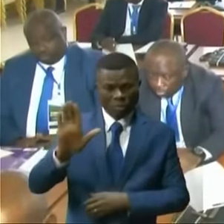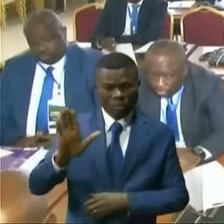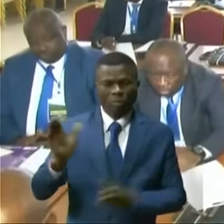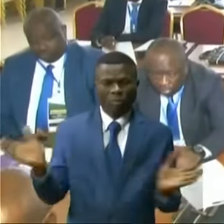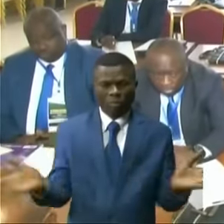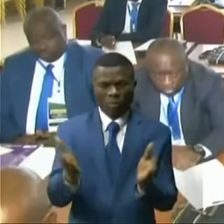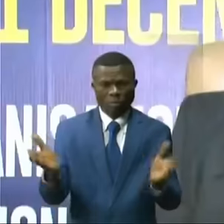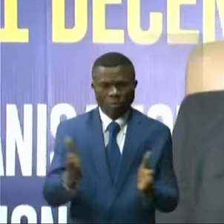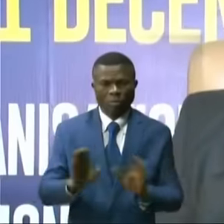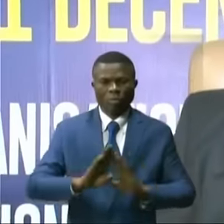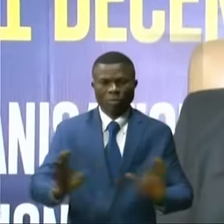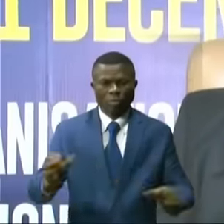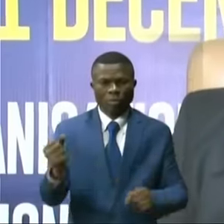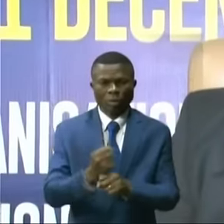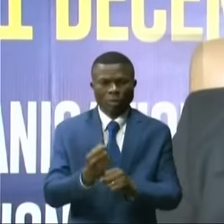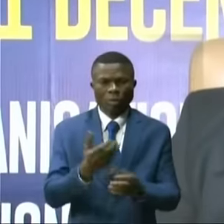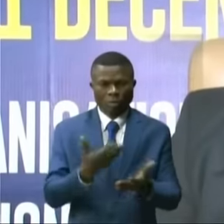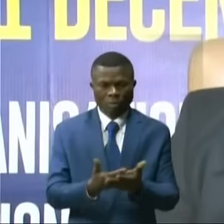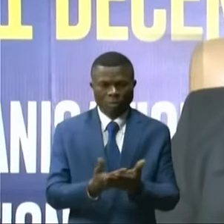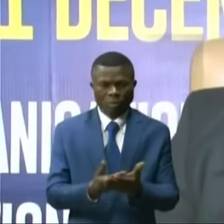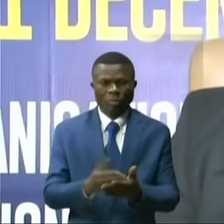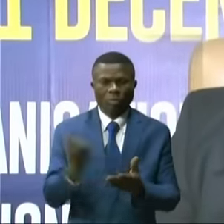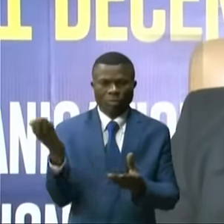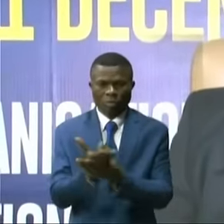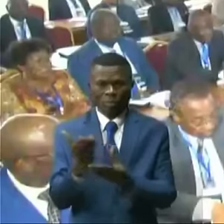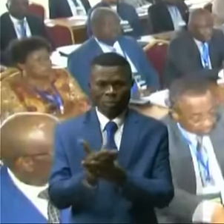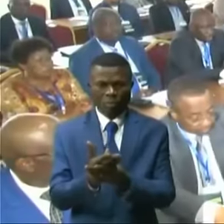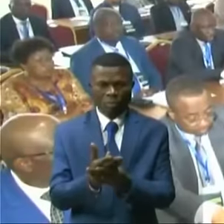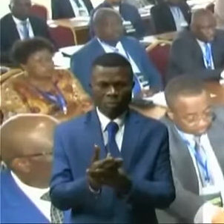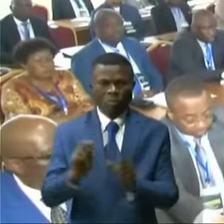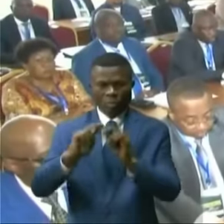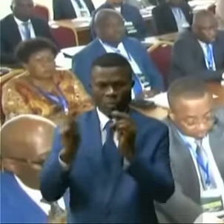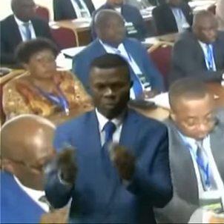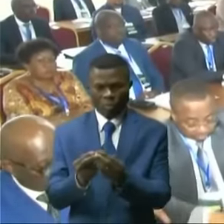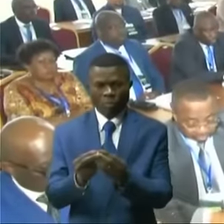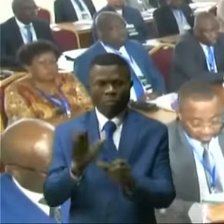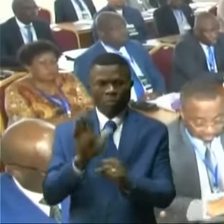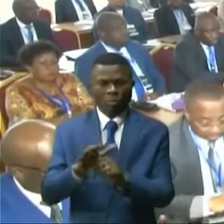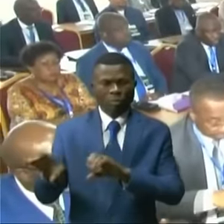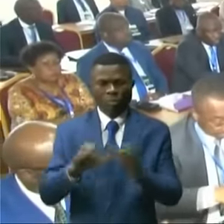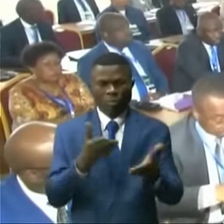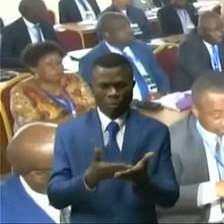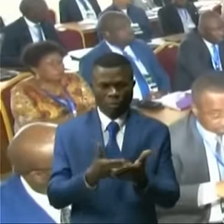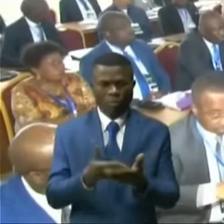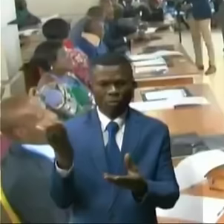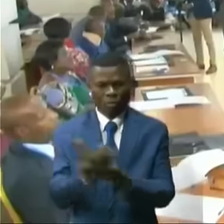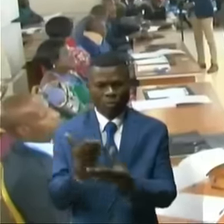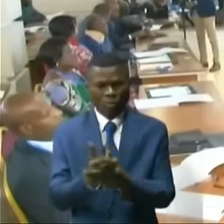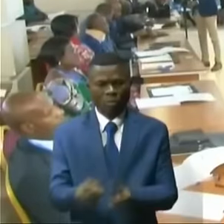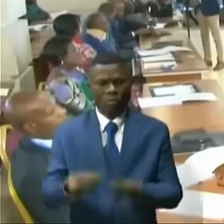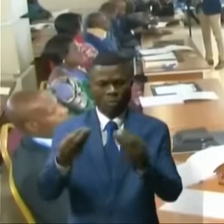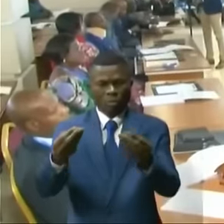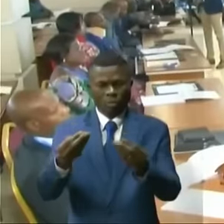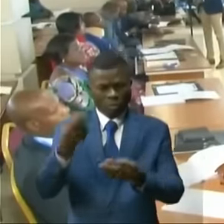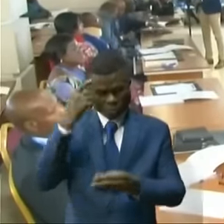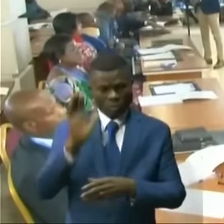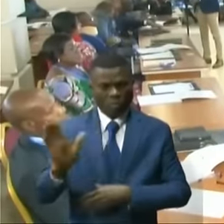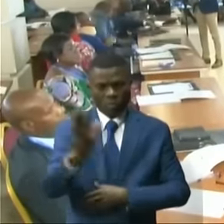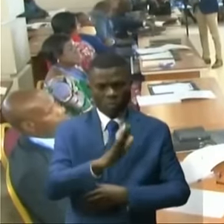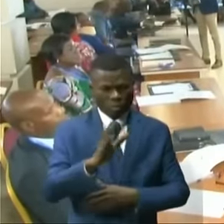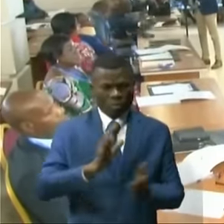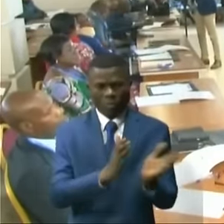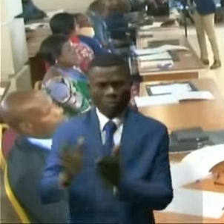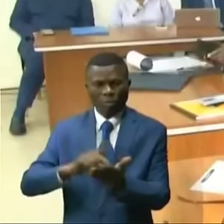renforcer leur capacités ces modules regroupés par métiers homogènes seront des outils mis à leur disposition pour